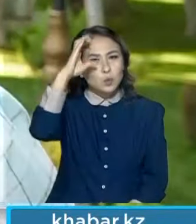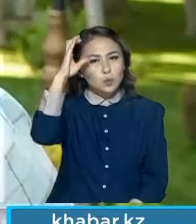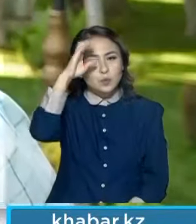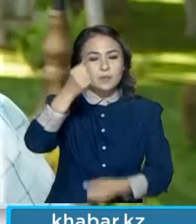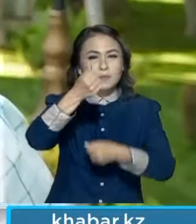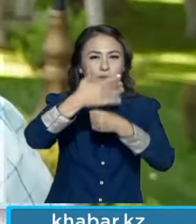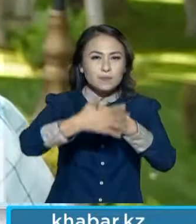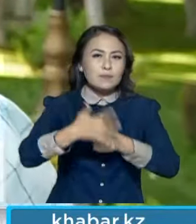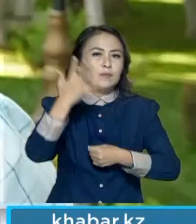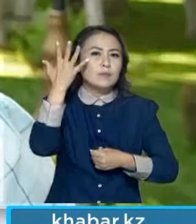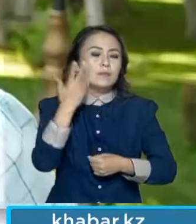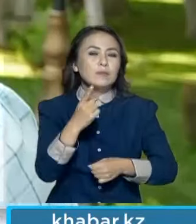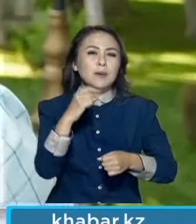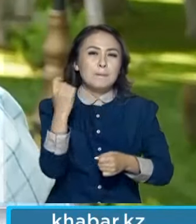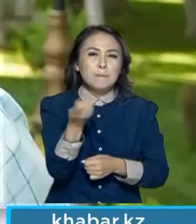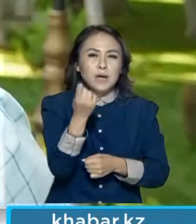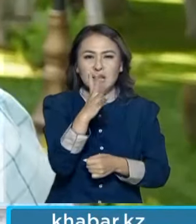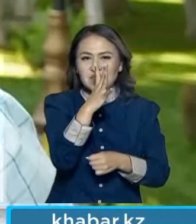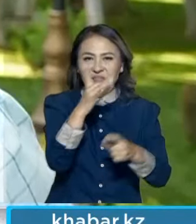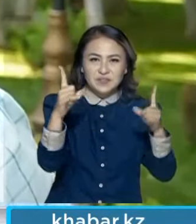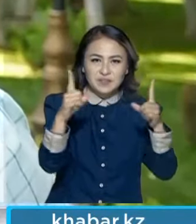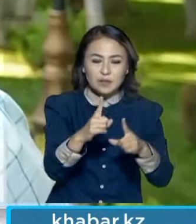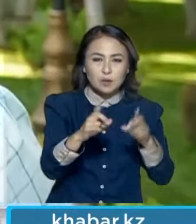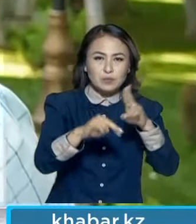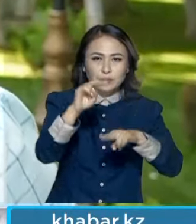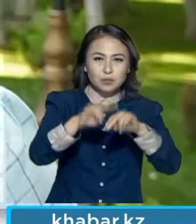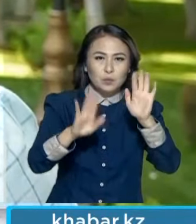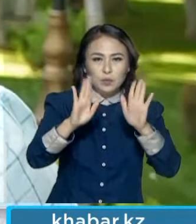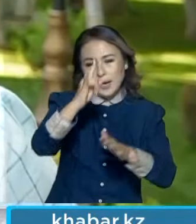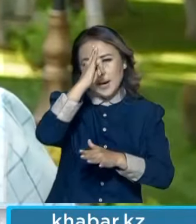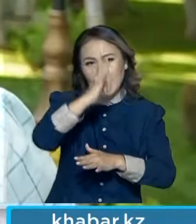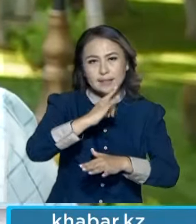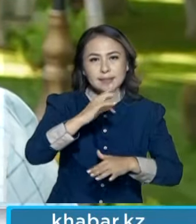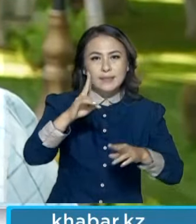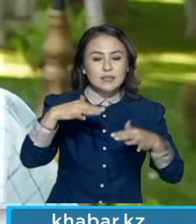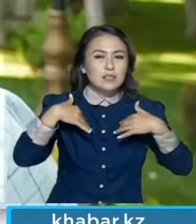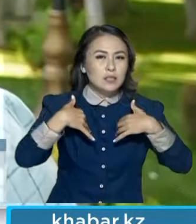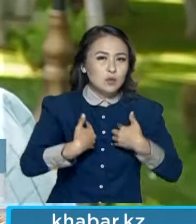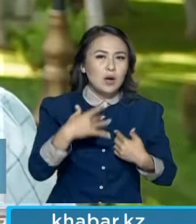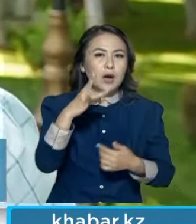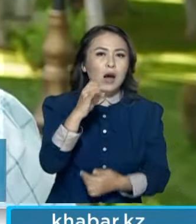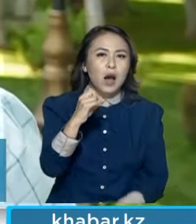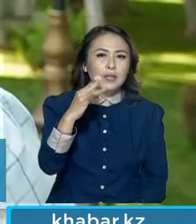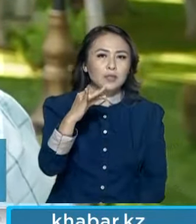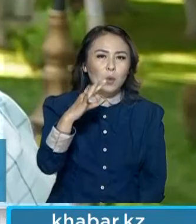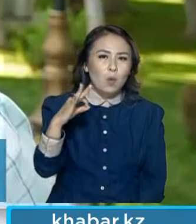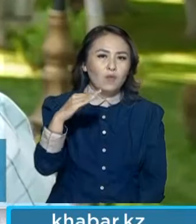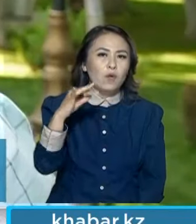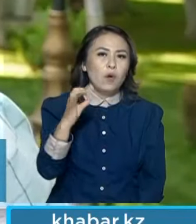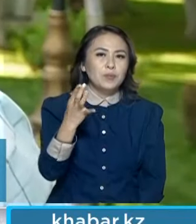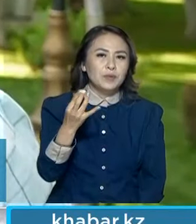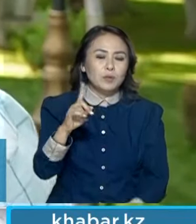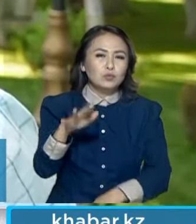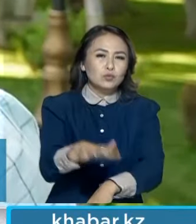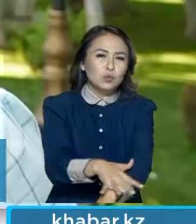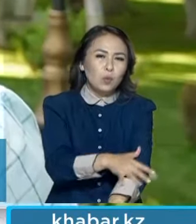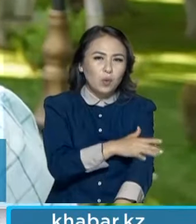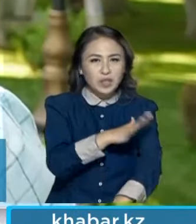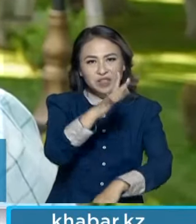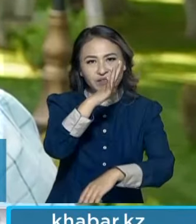өңірінде бірінші болып аз қуатты атом электростанциясын салатын болды. Ал Қазақстанда өкінішке қарай жаппай радиофобияның белгілері бар. Өйткені ұзақ жылдар бойы бұл